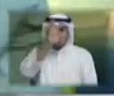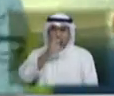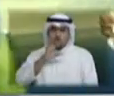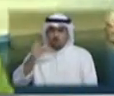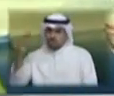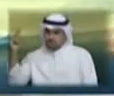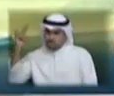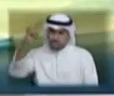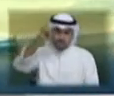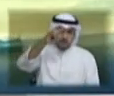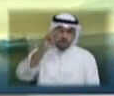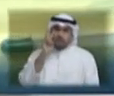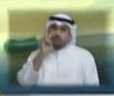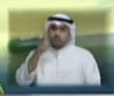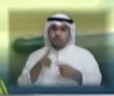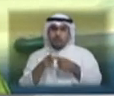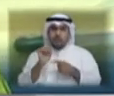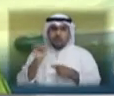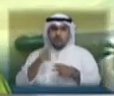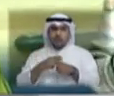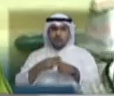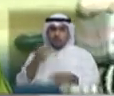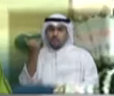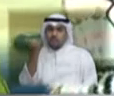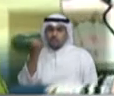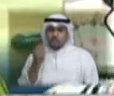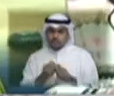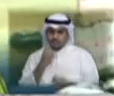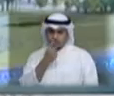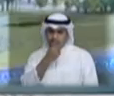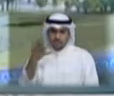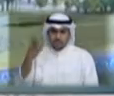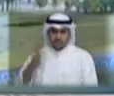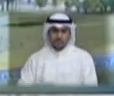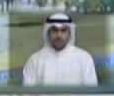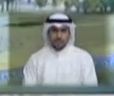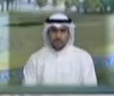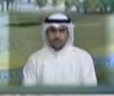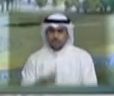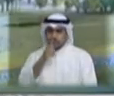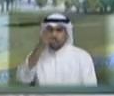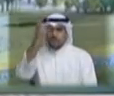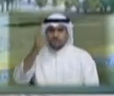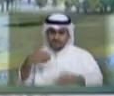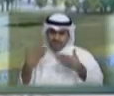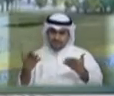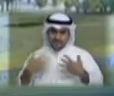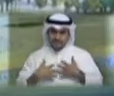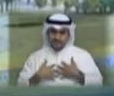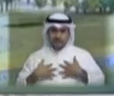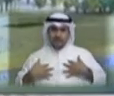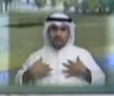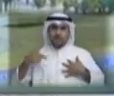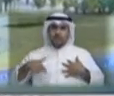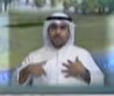لجناح الكويت في معرض إكسبو ميلانو 2015. مساكم الله بالخير، تشرفت اليوم